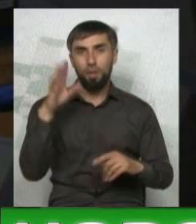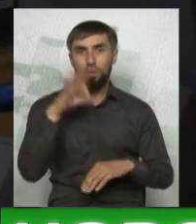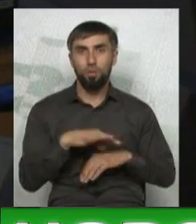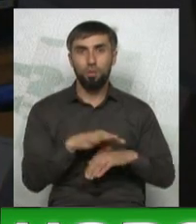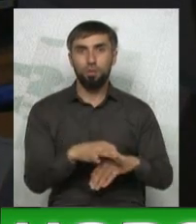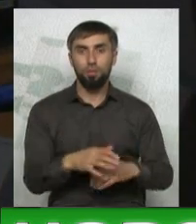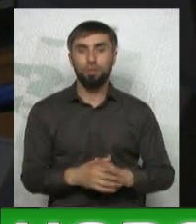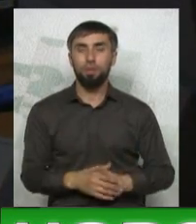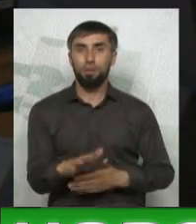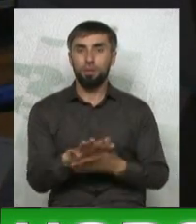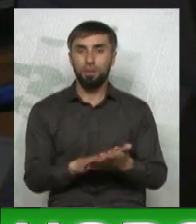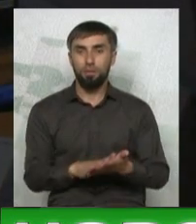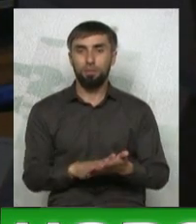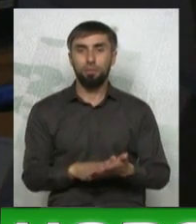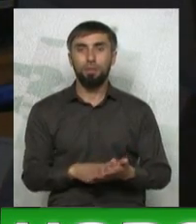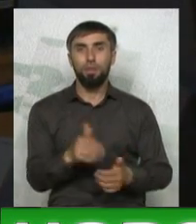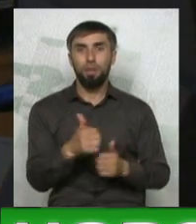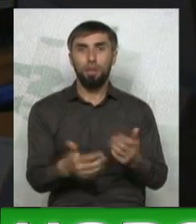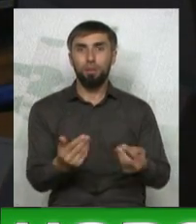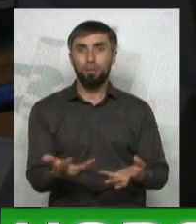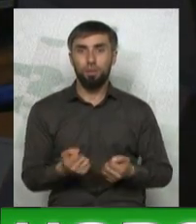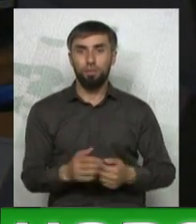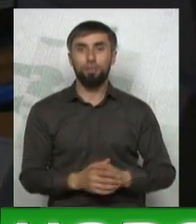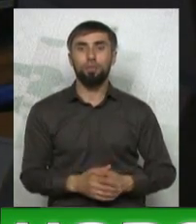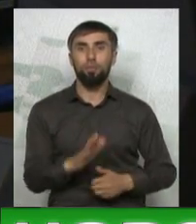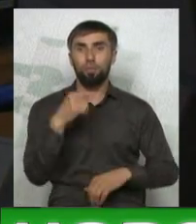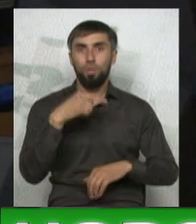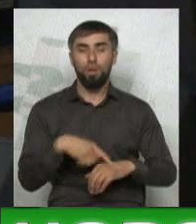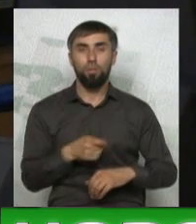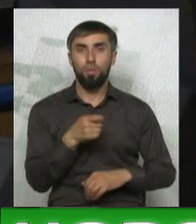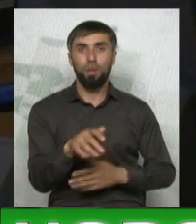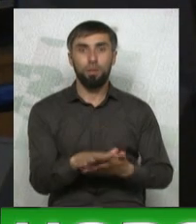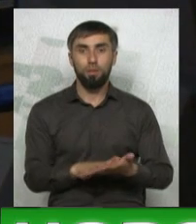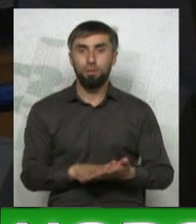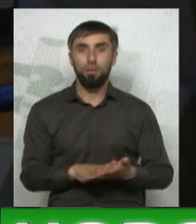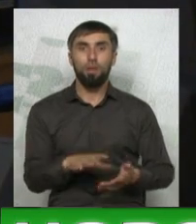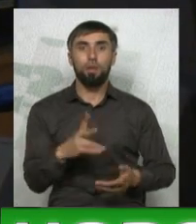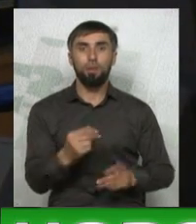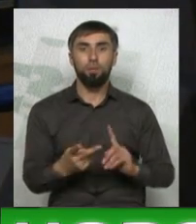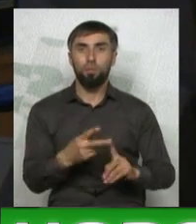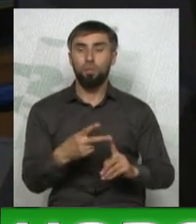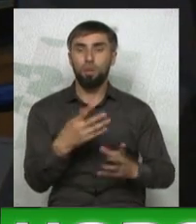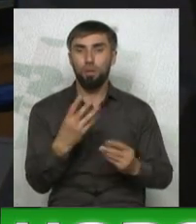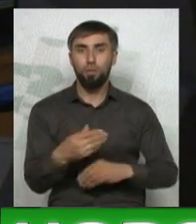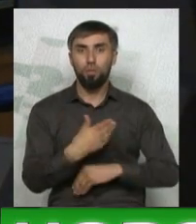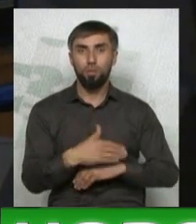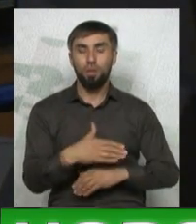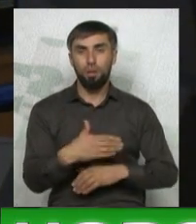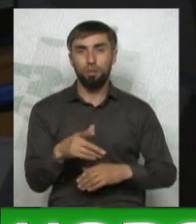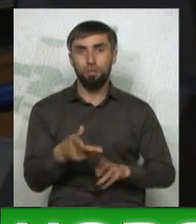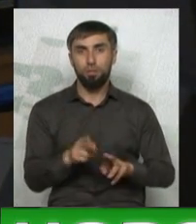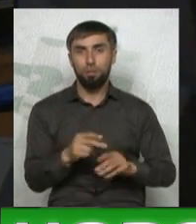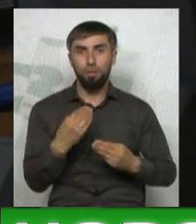воды. Заявки принимаются ежедневно. С момента подачи заявки на второй день по улицам, по адресам